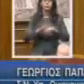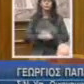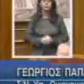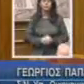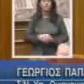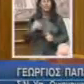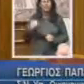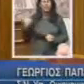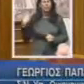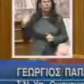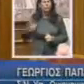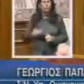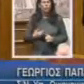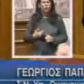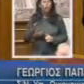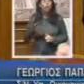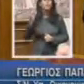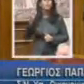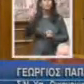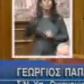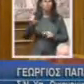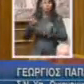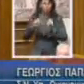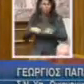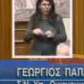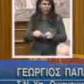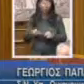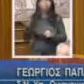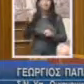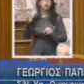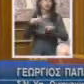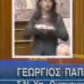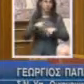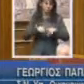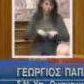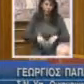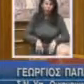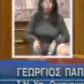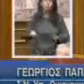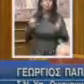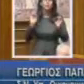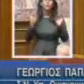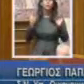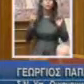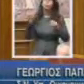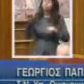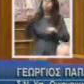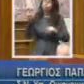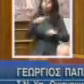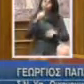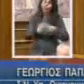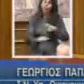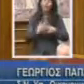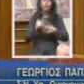ότι τόσο καιρό δεν έχει ακούσει ούτε την Ευρωπαϊκή Επιτροπή, ούτε την Τράπεζα της Ελλάδος, ούτε κανέναν από όλους όσους μιλάνε και λένε ότι το